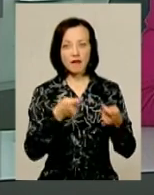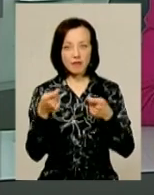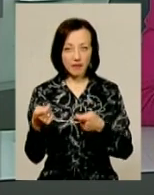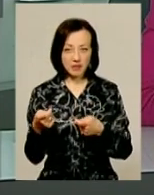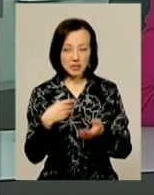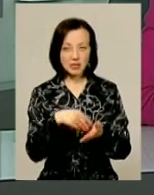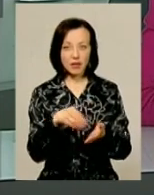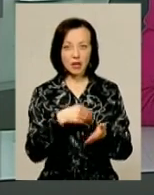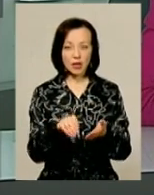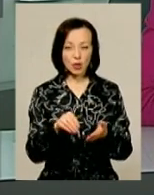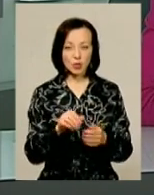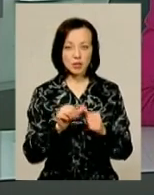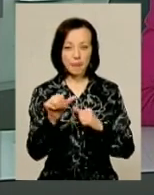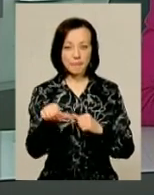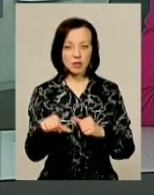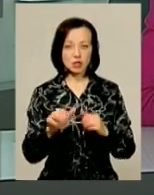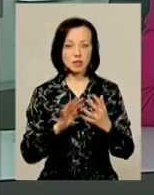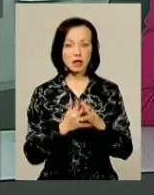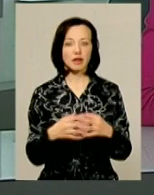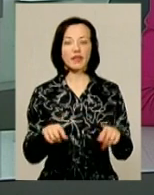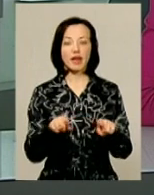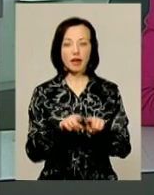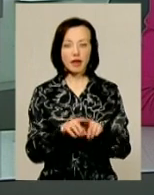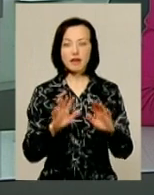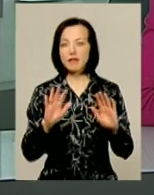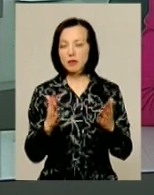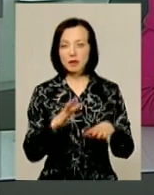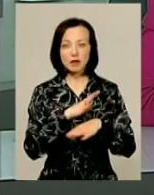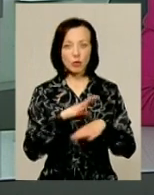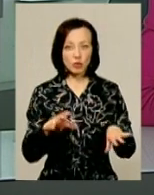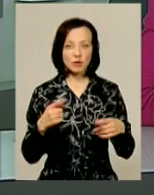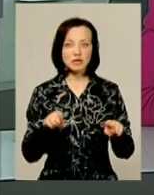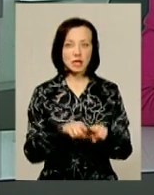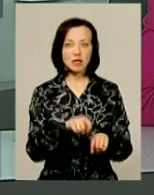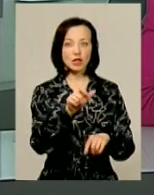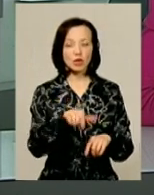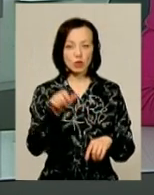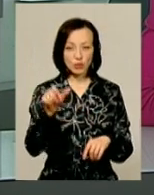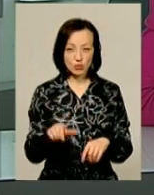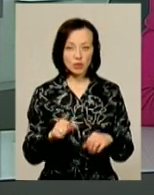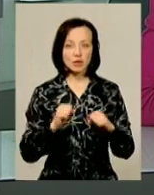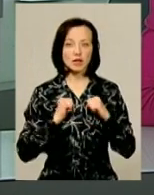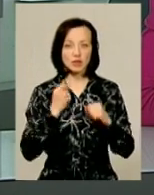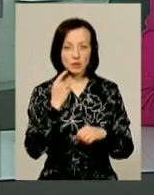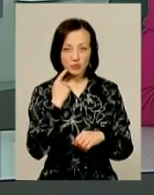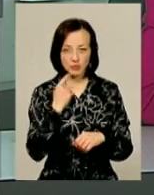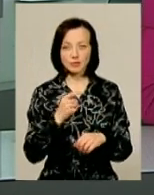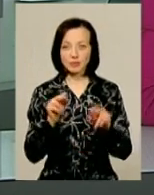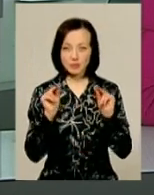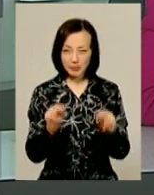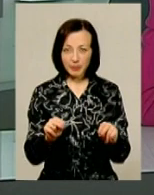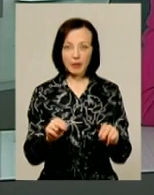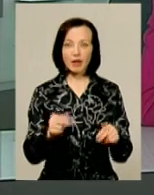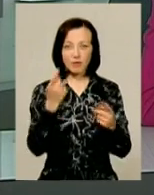вивезти свинину за межі зони? Таких випадків не відмічалося. Все-таки люди наші, вони вони швидко